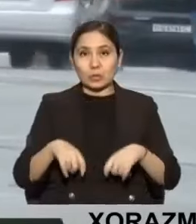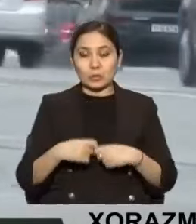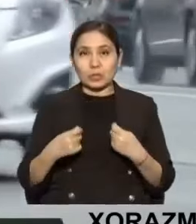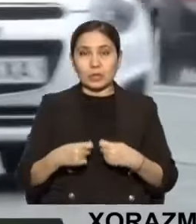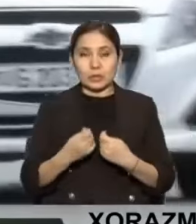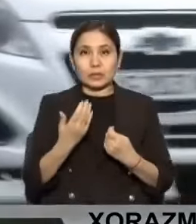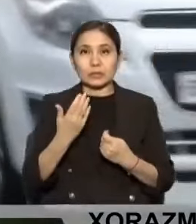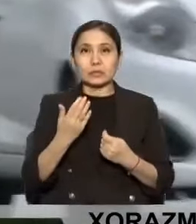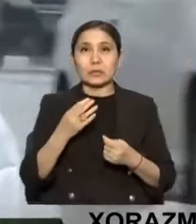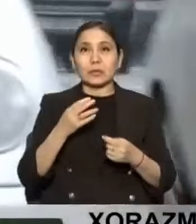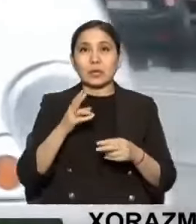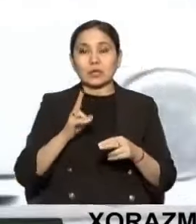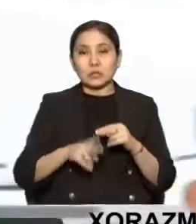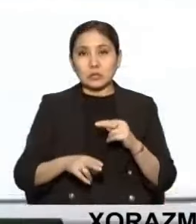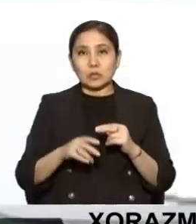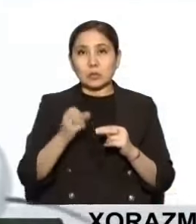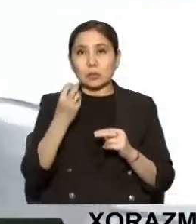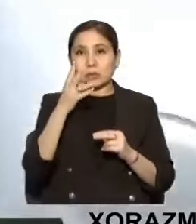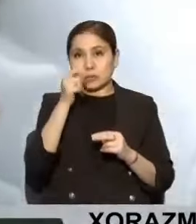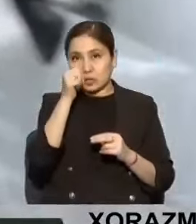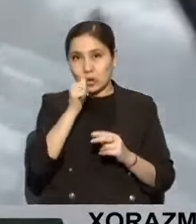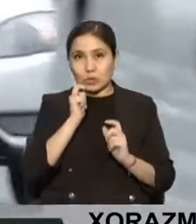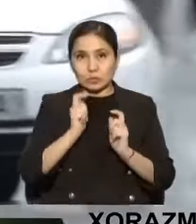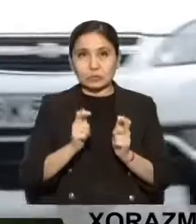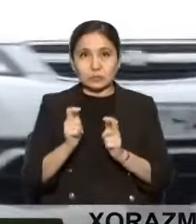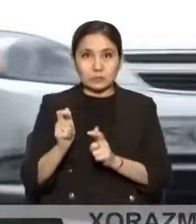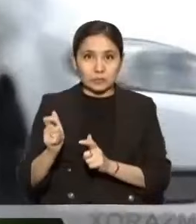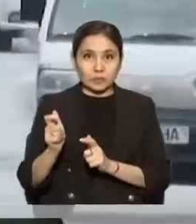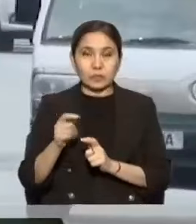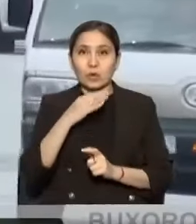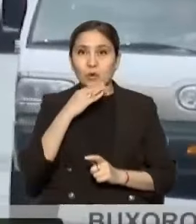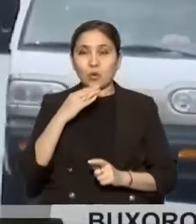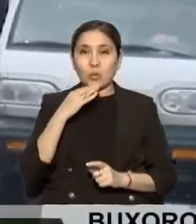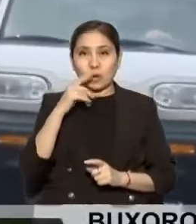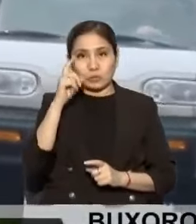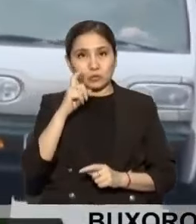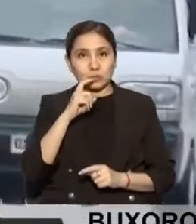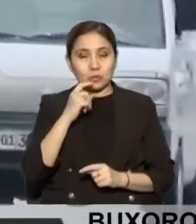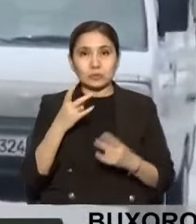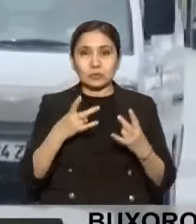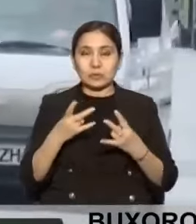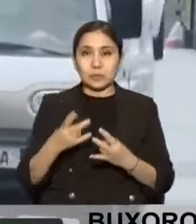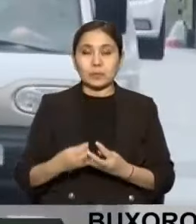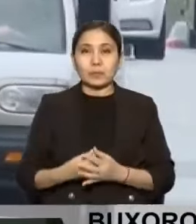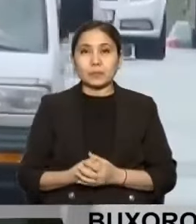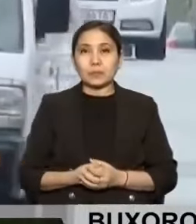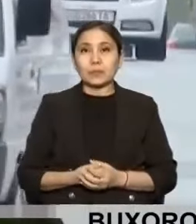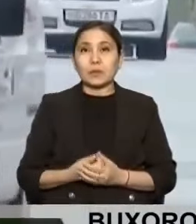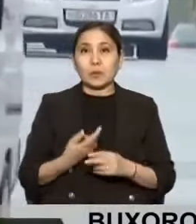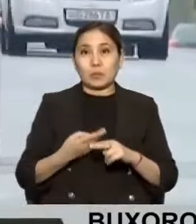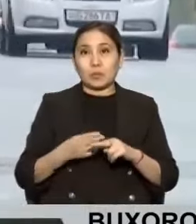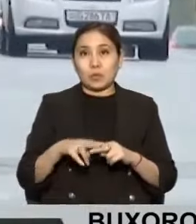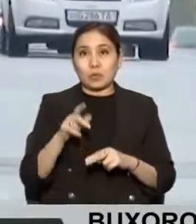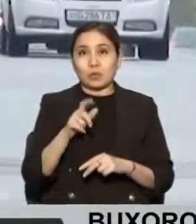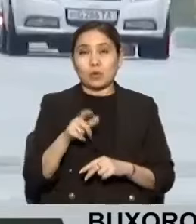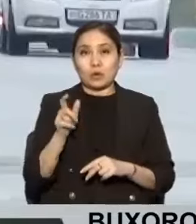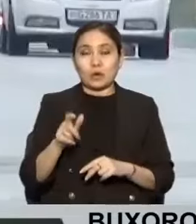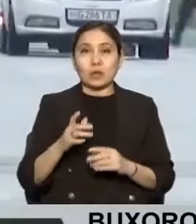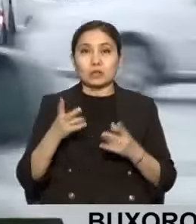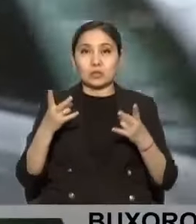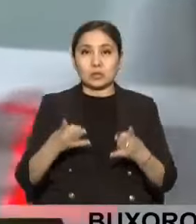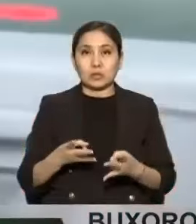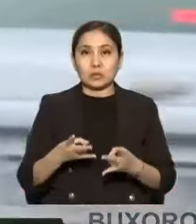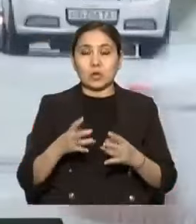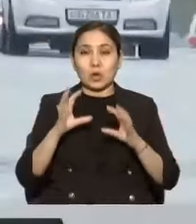sodir etilgandan so'ng bir necha oy o'tib ijroga kelib tushayotganligi ko'plab tushunmovchiliklarga sabab bo'lmoqda. Bu fuqarolarning sodir